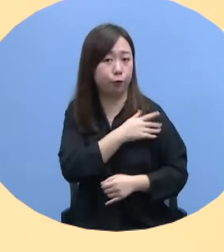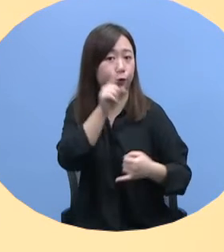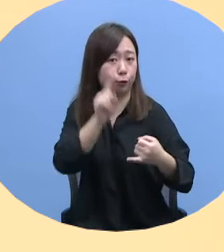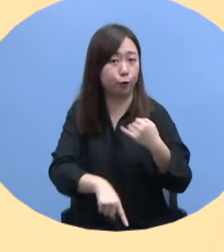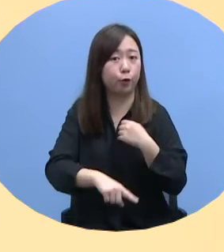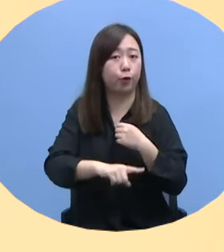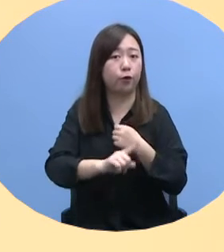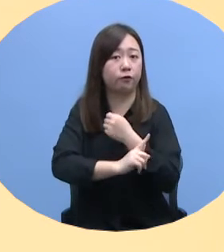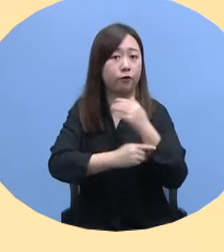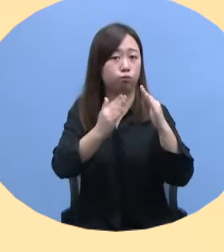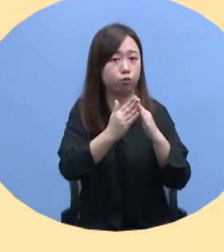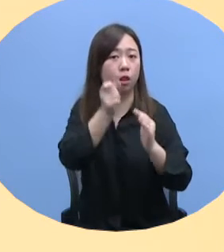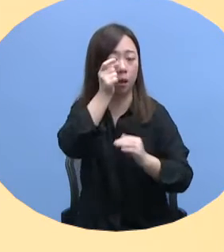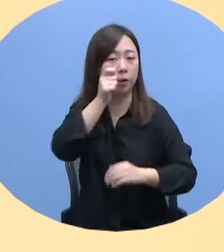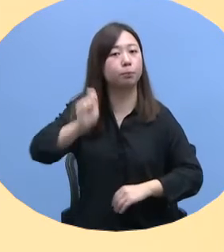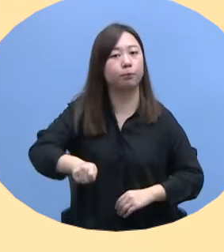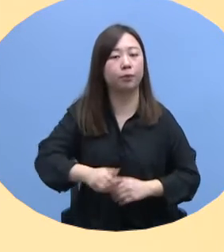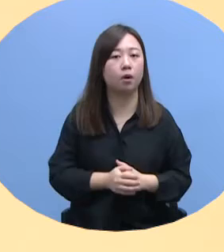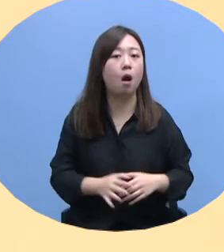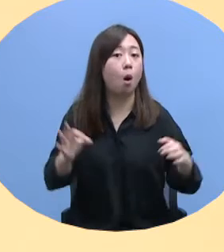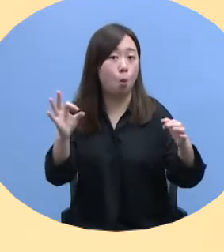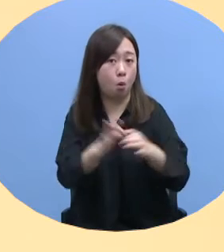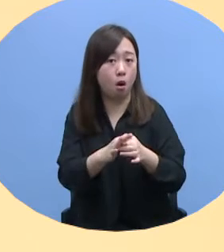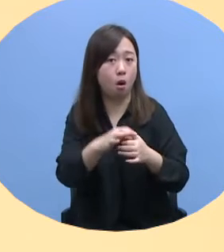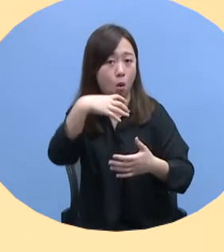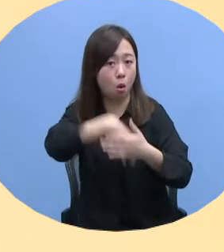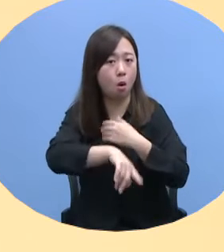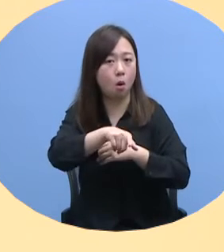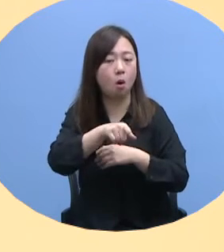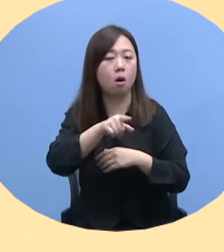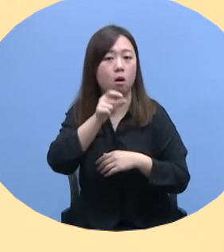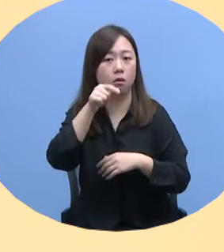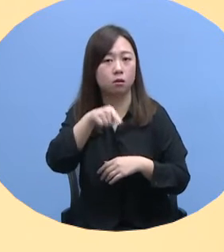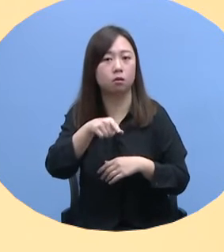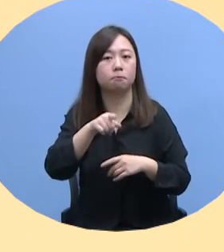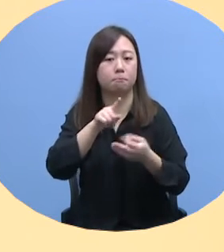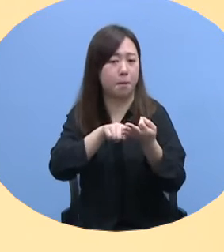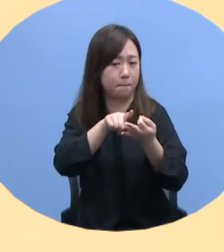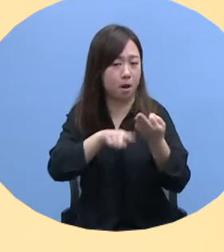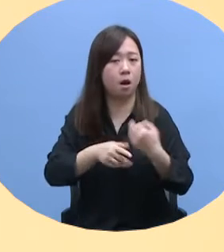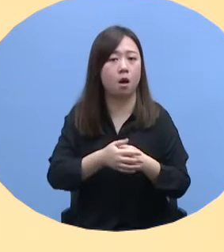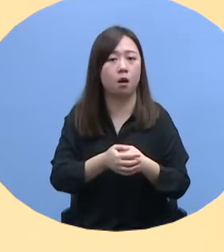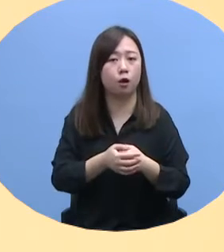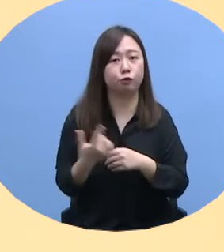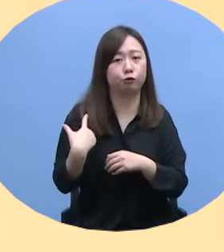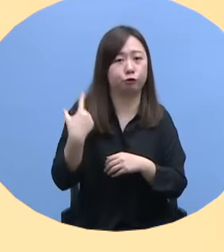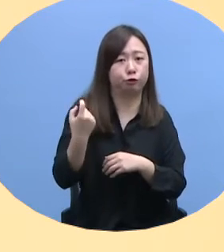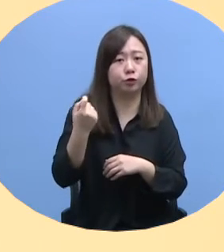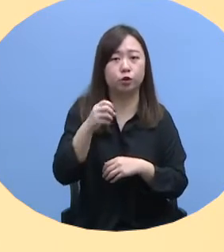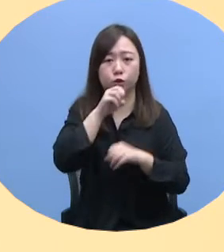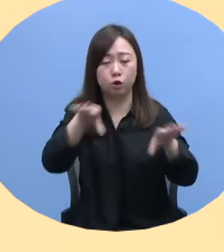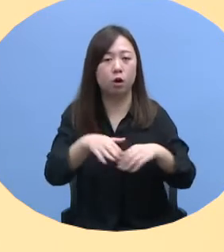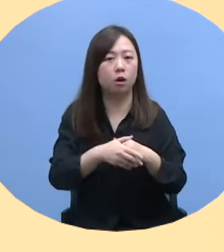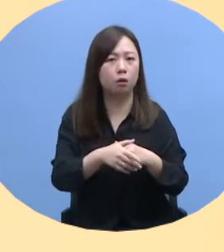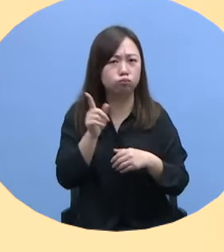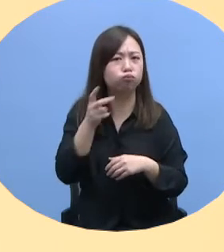常任法官。關於其中一位非常任法官，應該是 Lord Reed 最近的講話，我覺得他的講話也都很